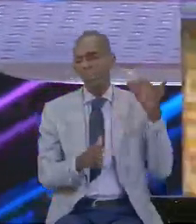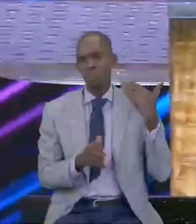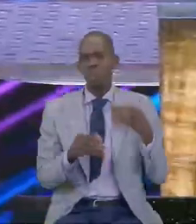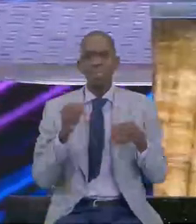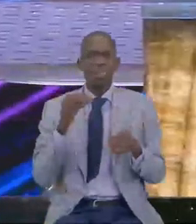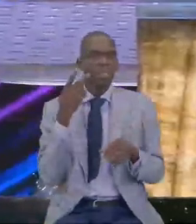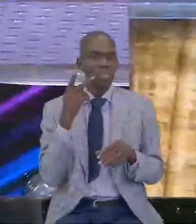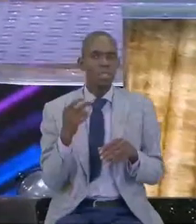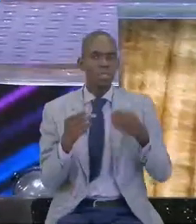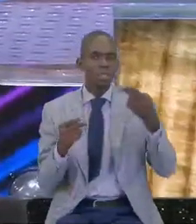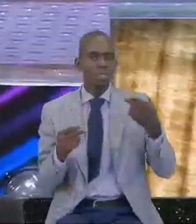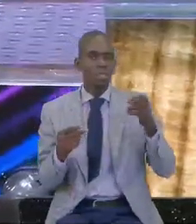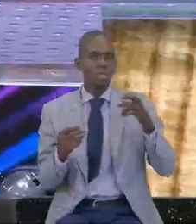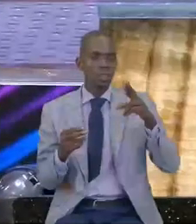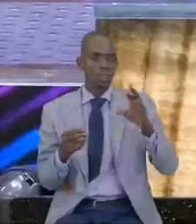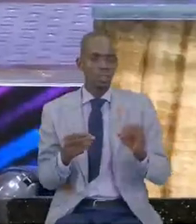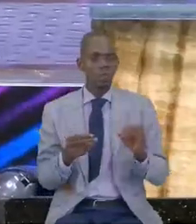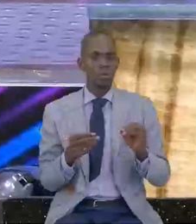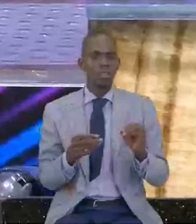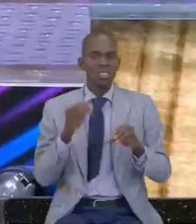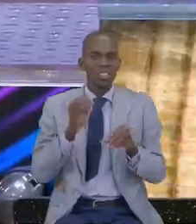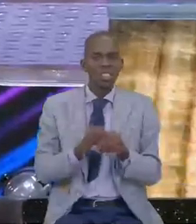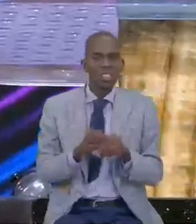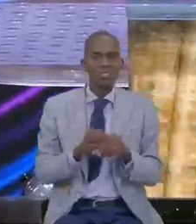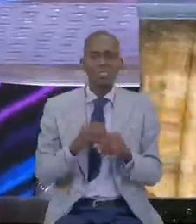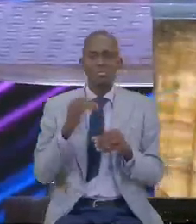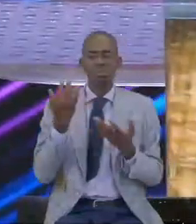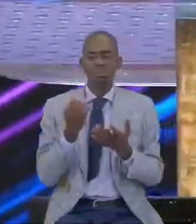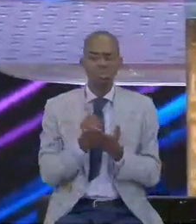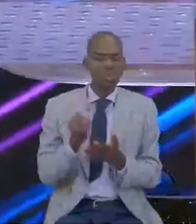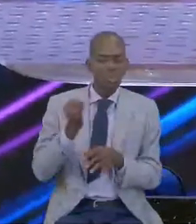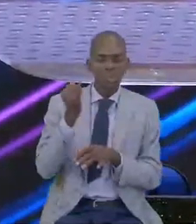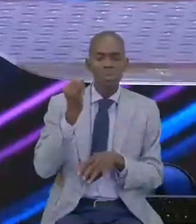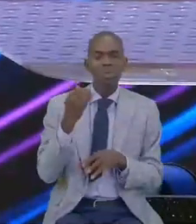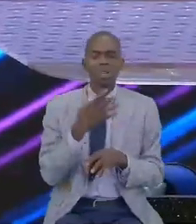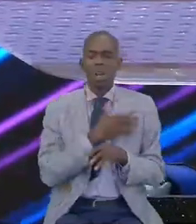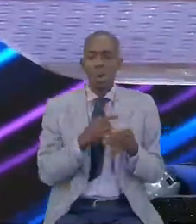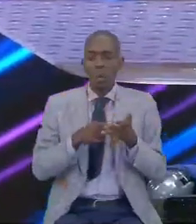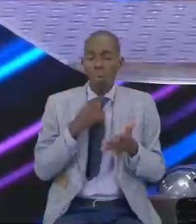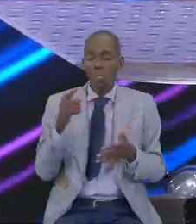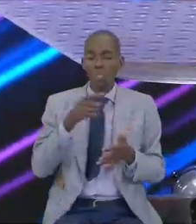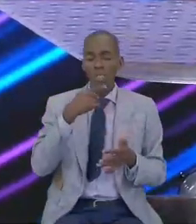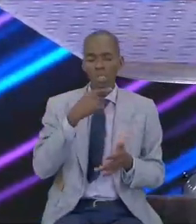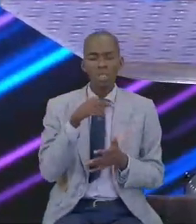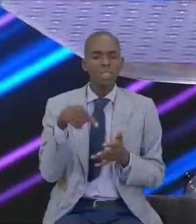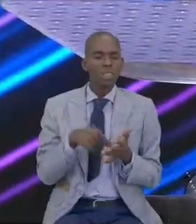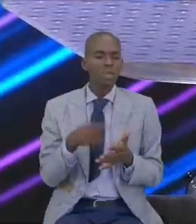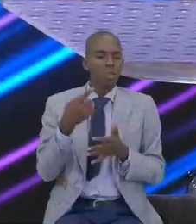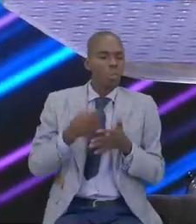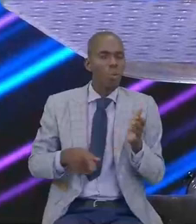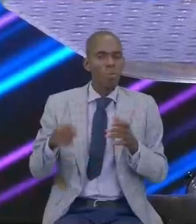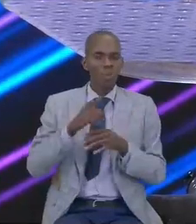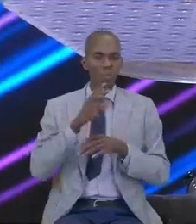en politique, les héros dans les institutions. Et une fois qu'on dit, voici ce que le héros fait.